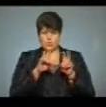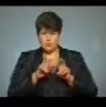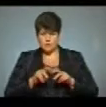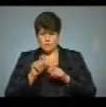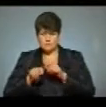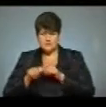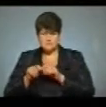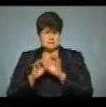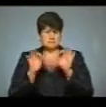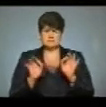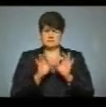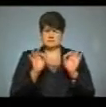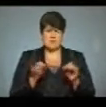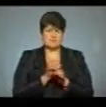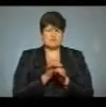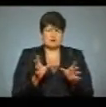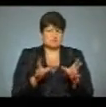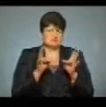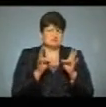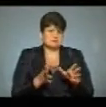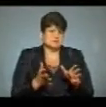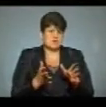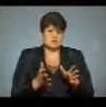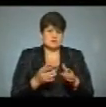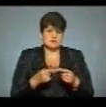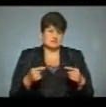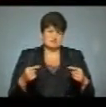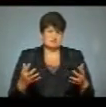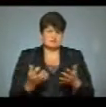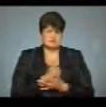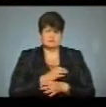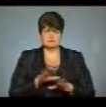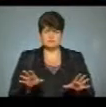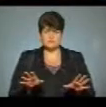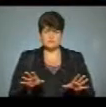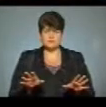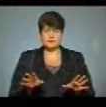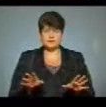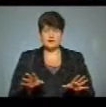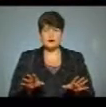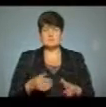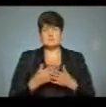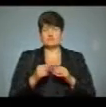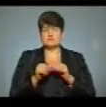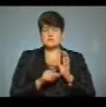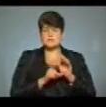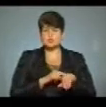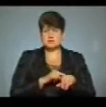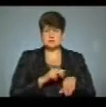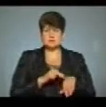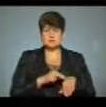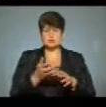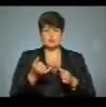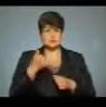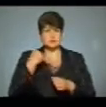Жодних вибухонебезпечних предметів чи підозрілих предметів виявлено не було. Близько 16-ї години поліцейські отримали повідомлення про